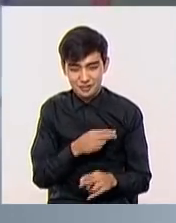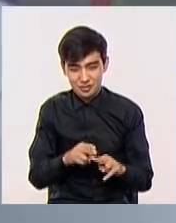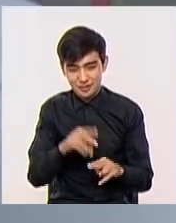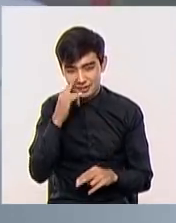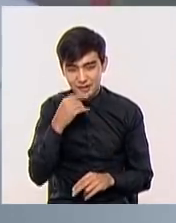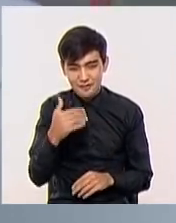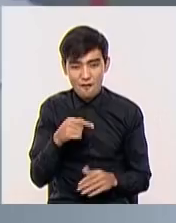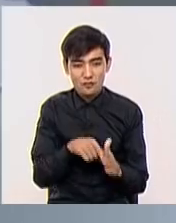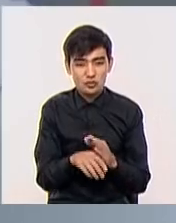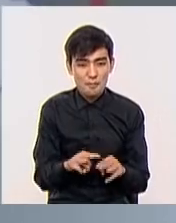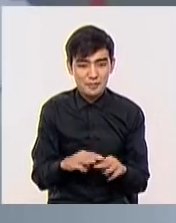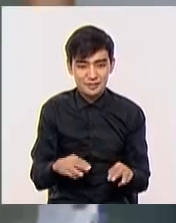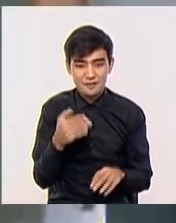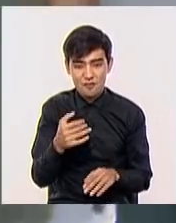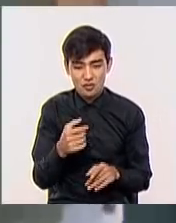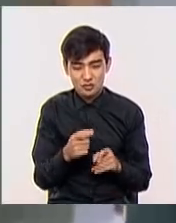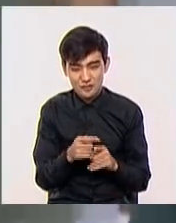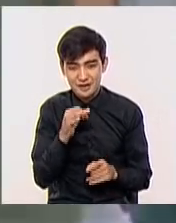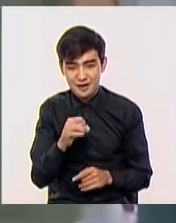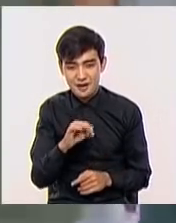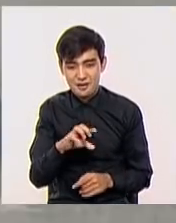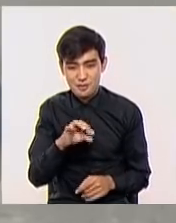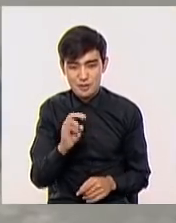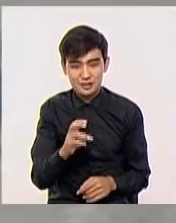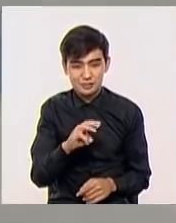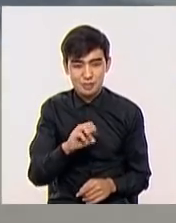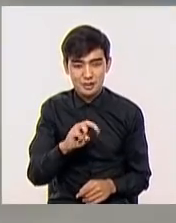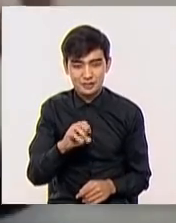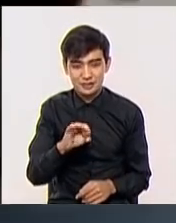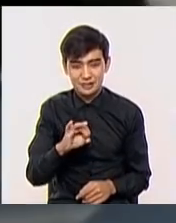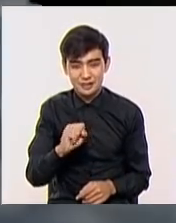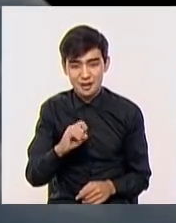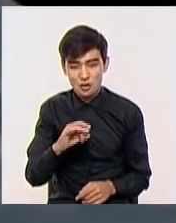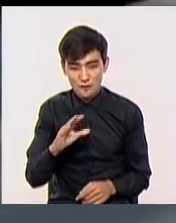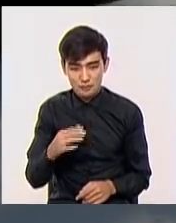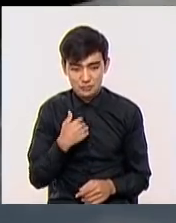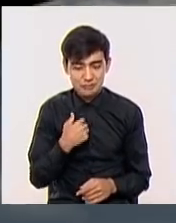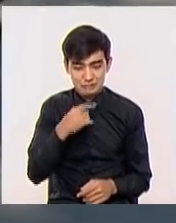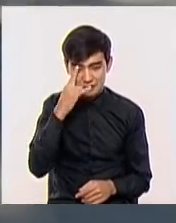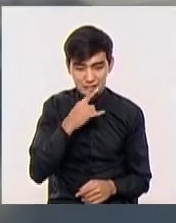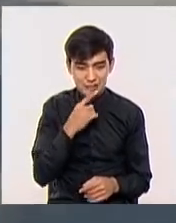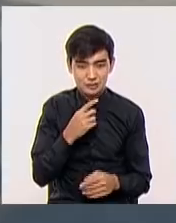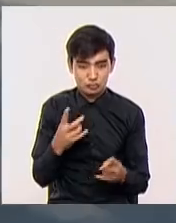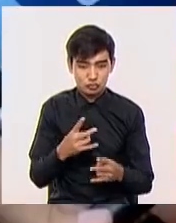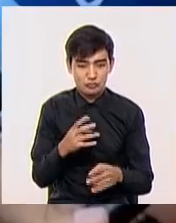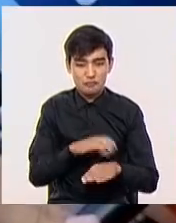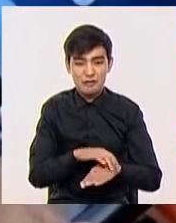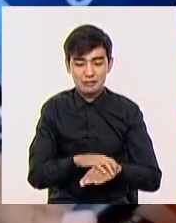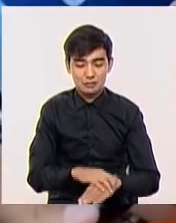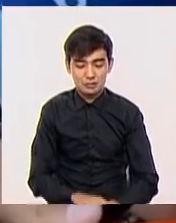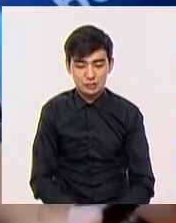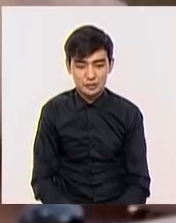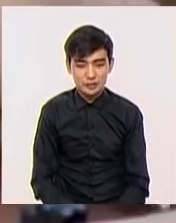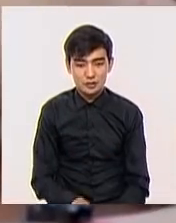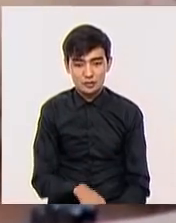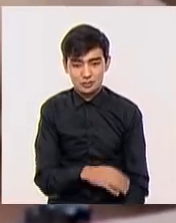қатысты сыртқы істер министрінің ресми өкілі Айбек Смадияров олар өздерінің қазақ екендерін дәлелдеуі керек деді. Кейбіреулері